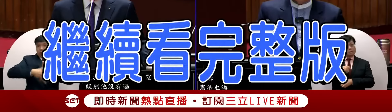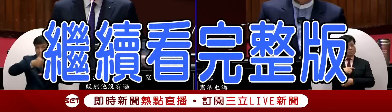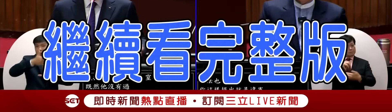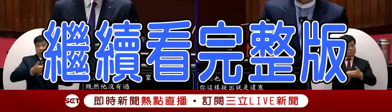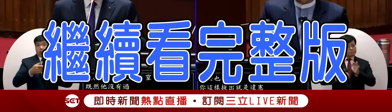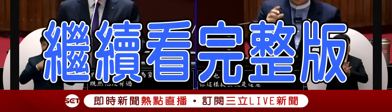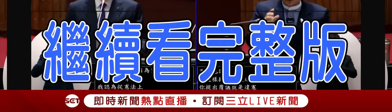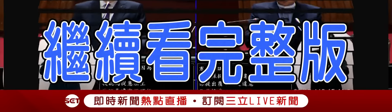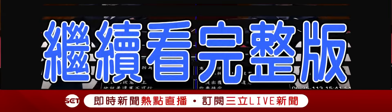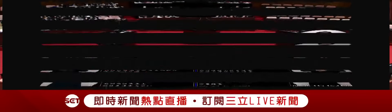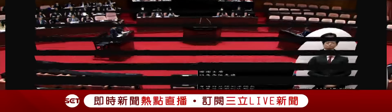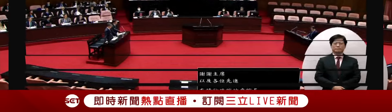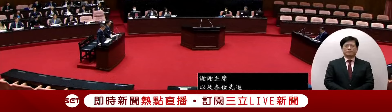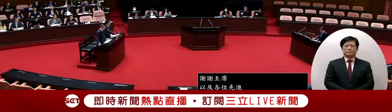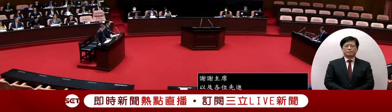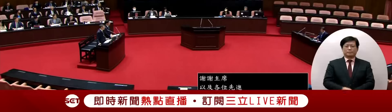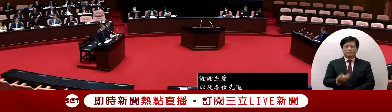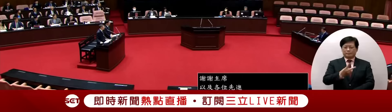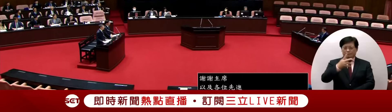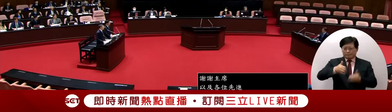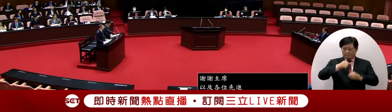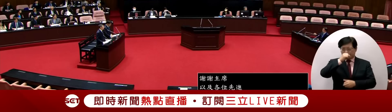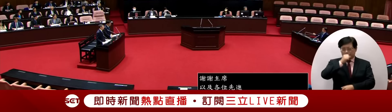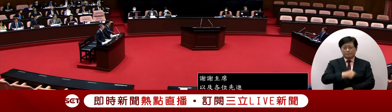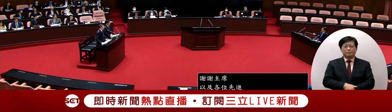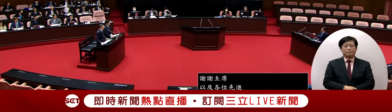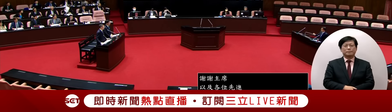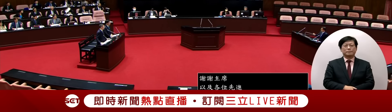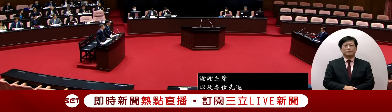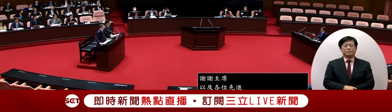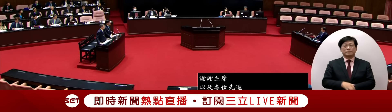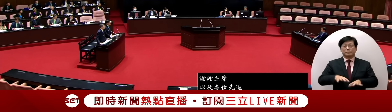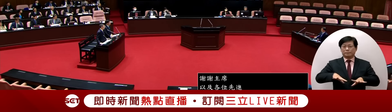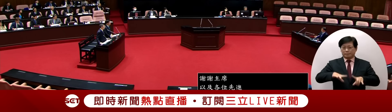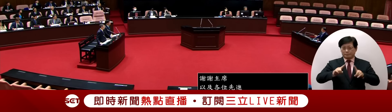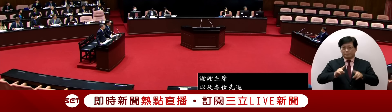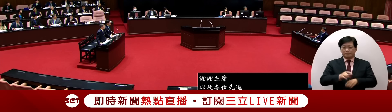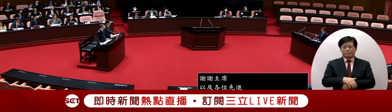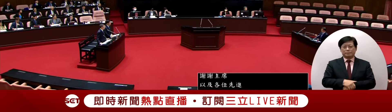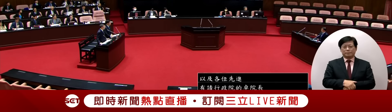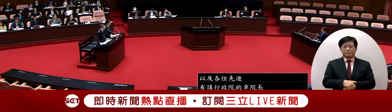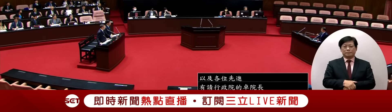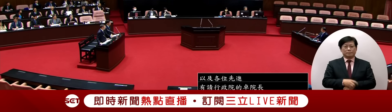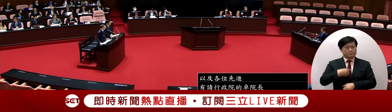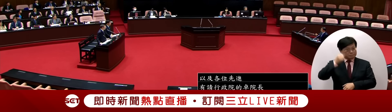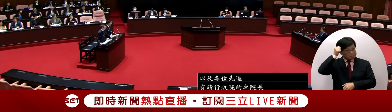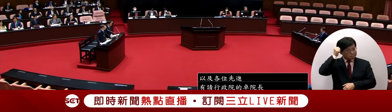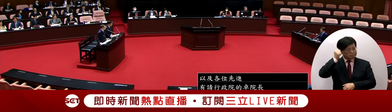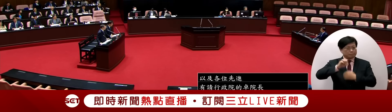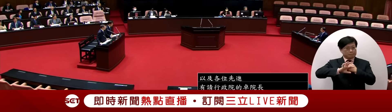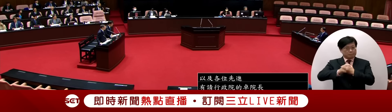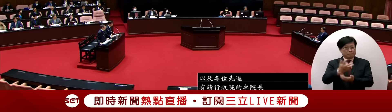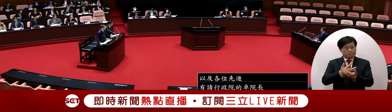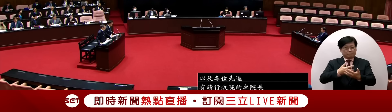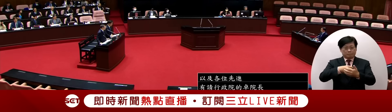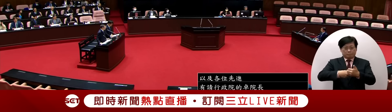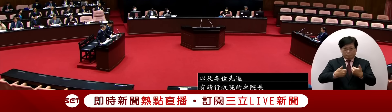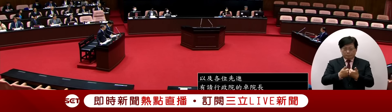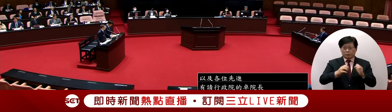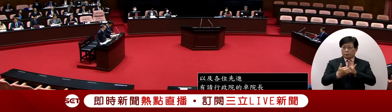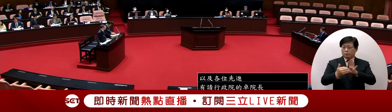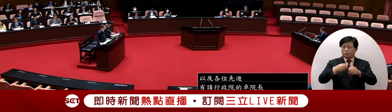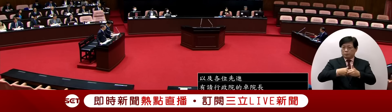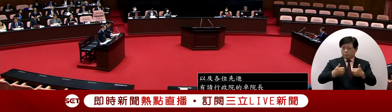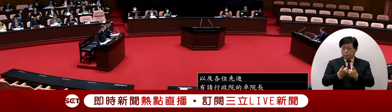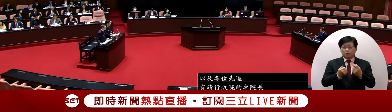啊。两位长官好，首先，我记得在外交委员会、国安委员会，